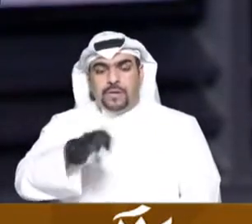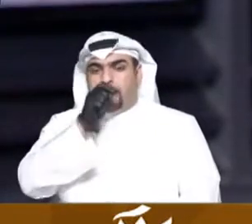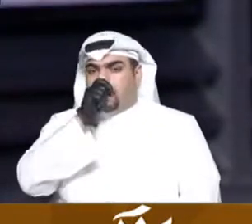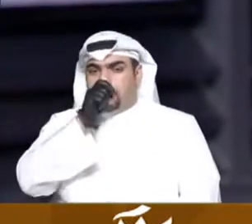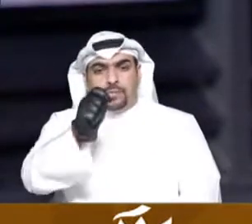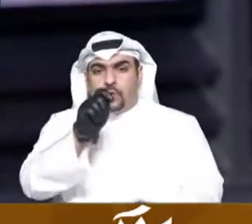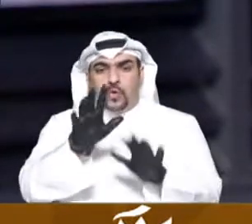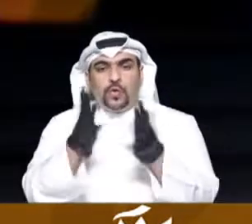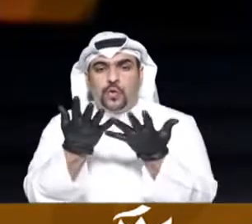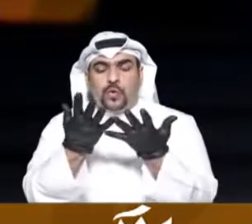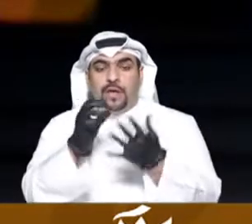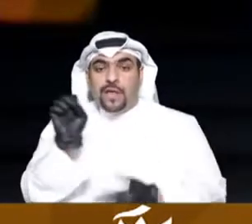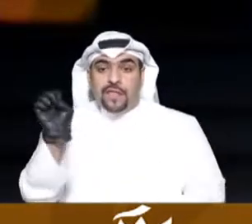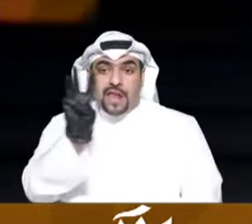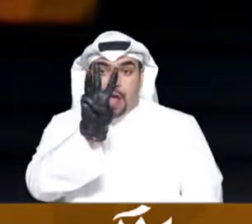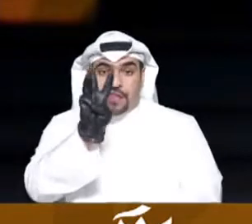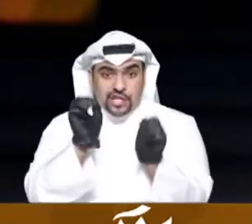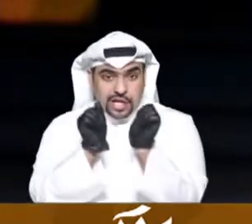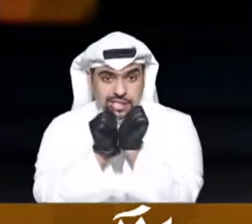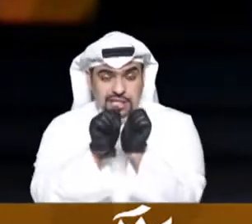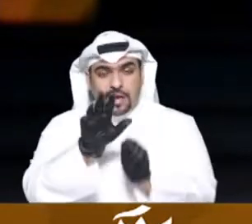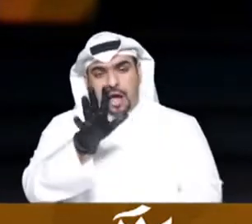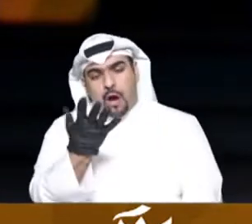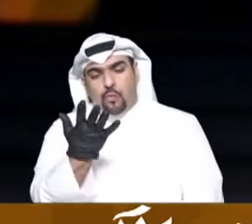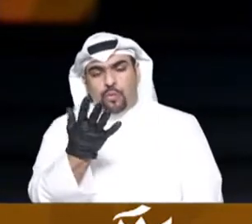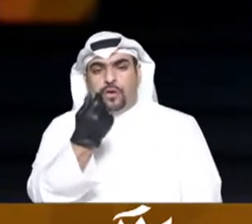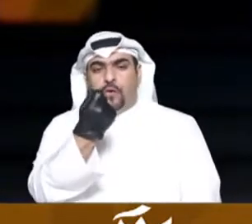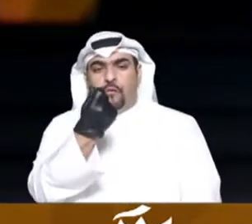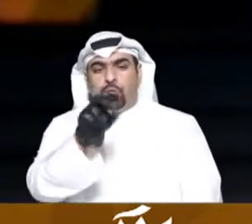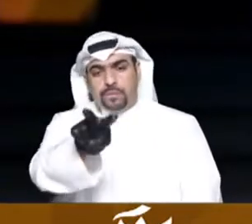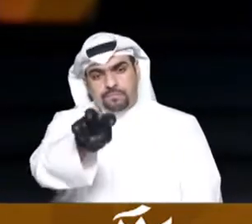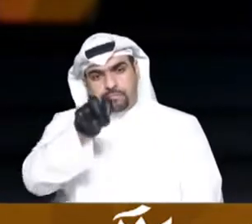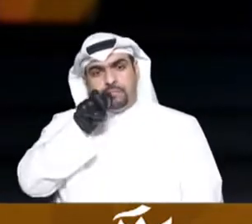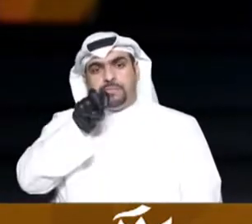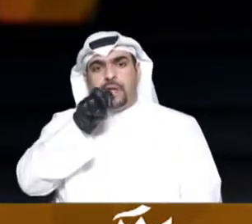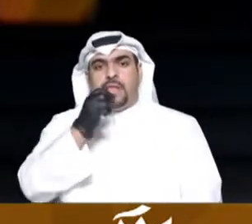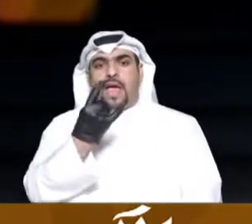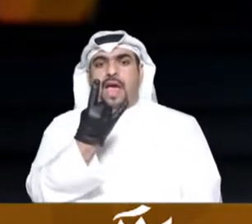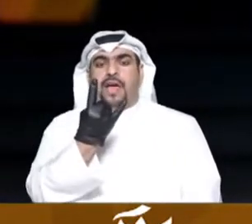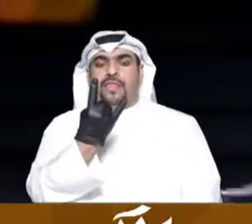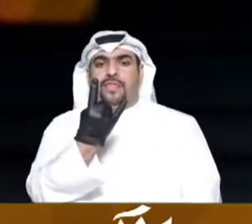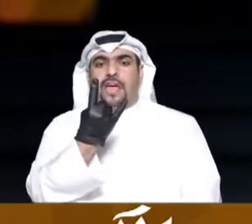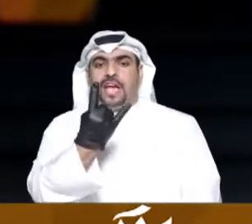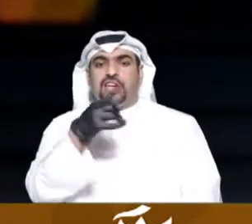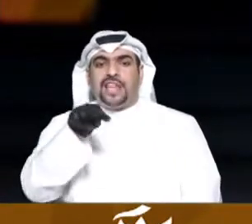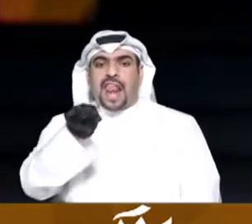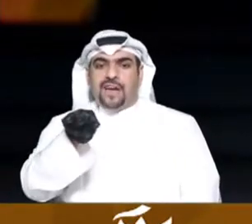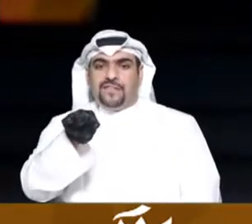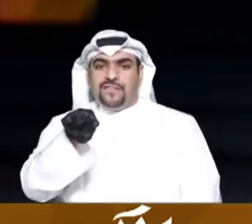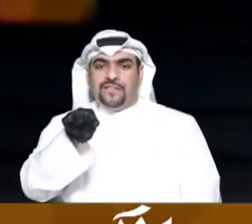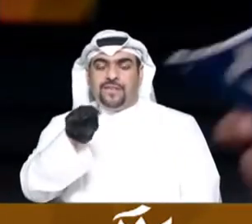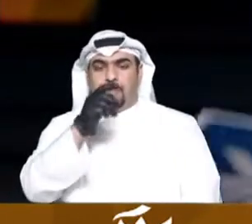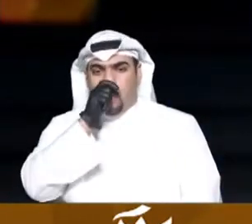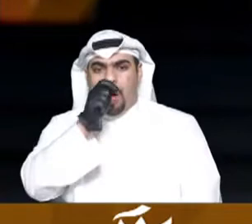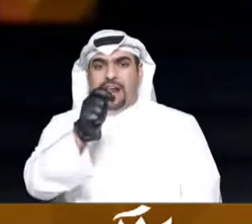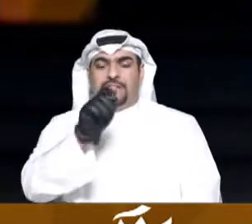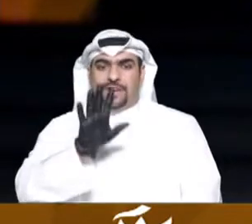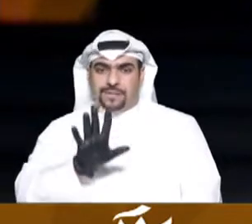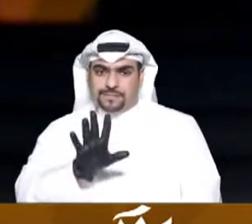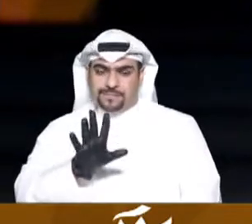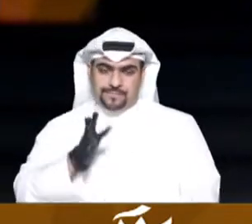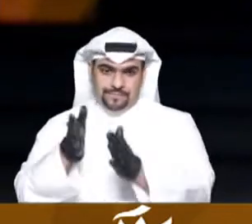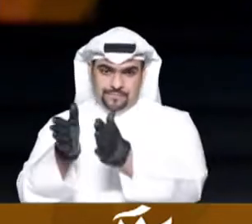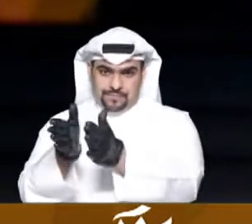نعم. إذن انتقل إلى سؤالنا اللي خاص بالطلبة الضباط. نعم. حقيقة اليوم يعني الداخلية مثل جسد الواحد. نعم. يعني جميع اليوم